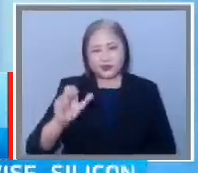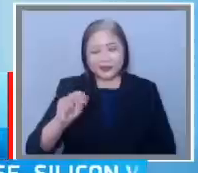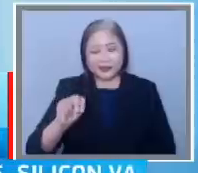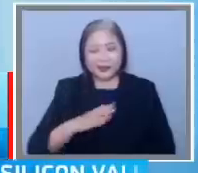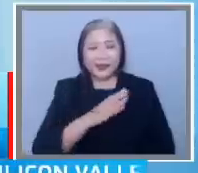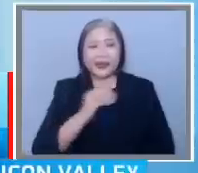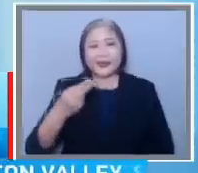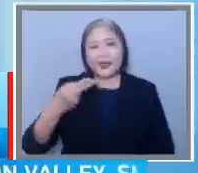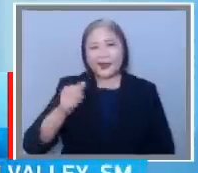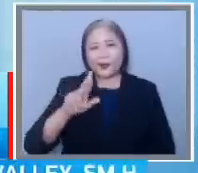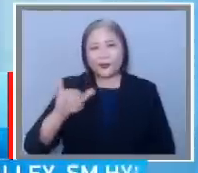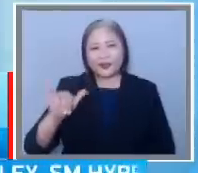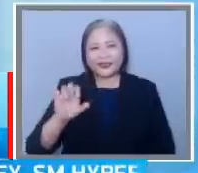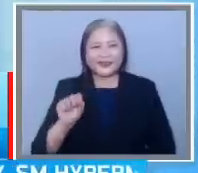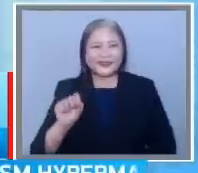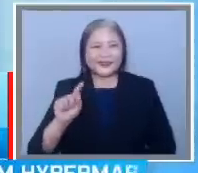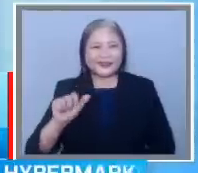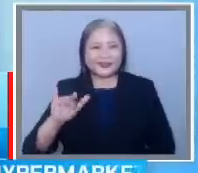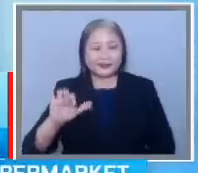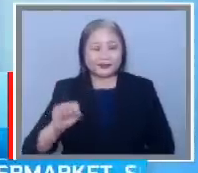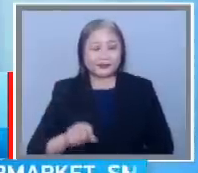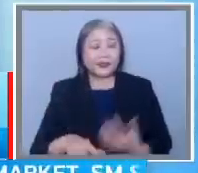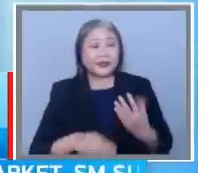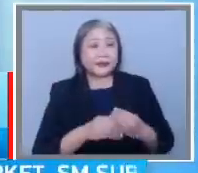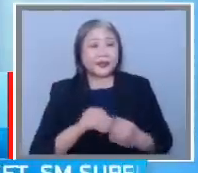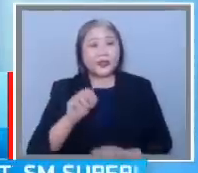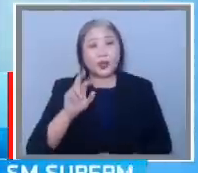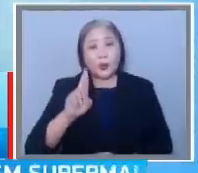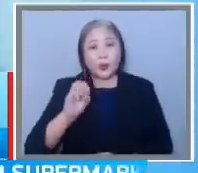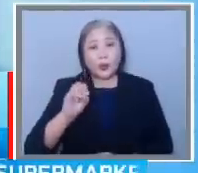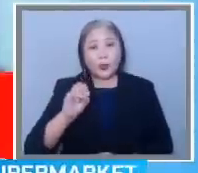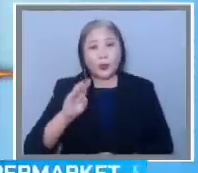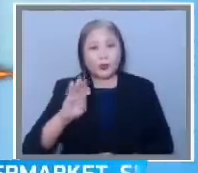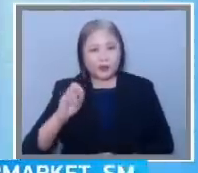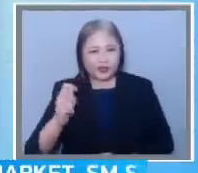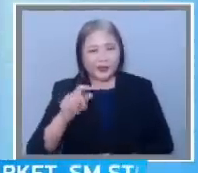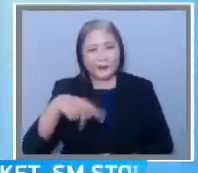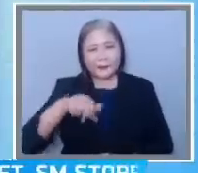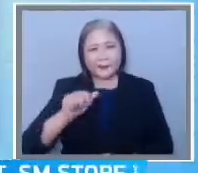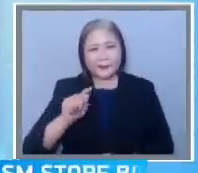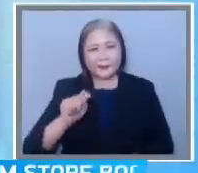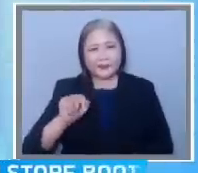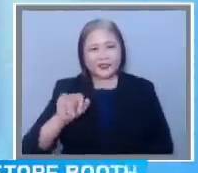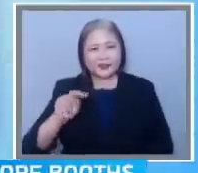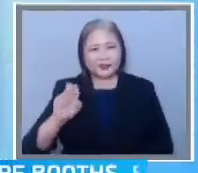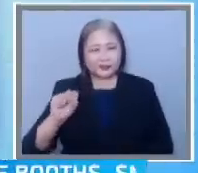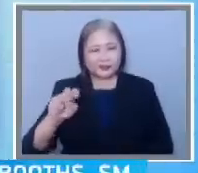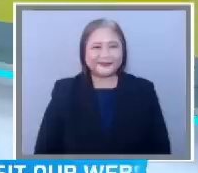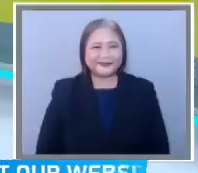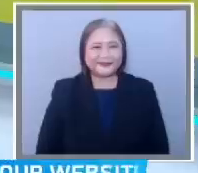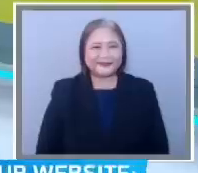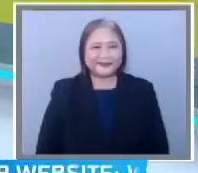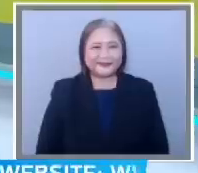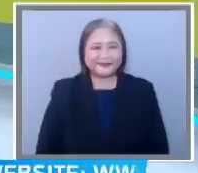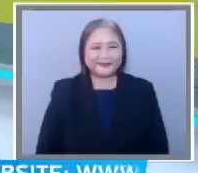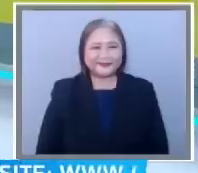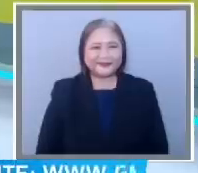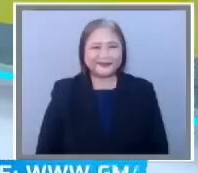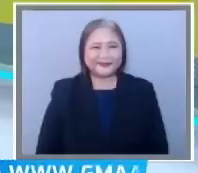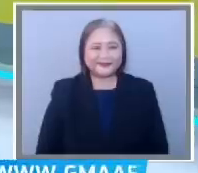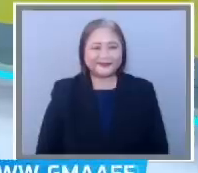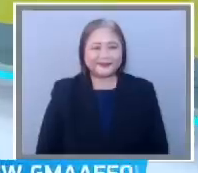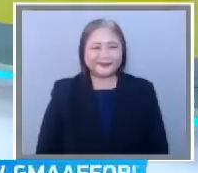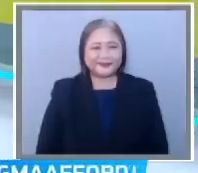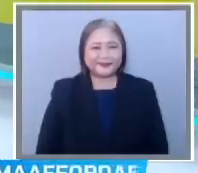Styles. Pati na sina Twilight star Robert Pattinson at Captain America actor Chris Evans. Tuloy